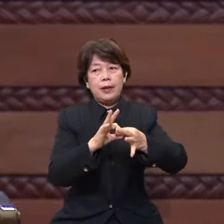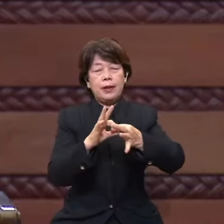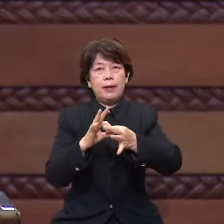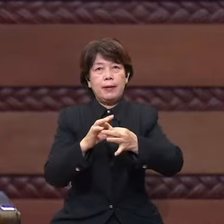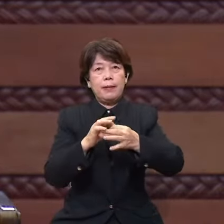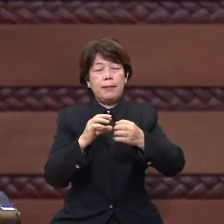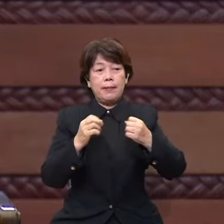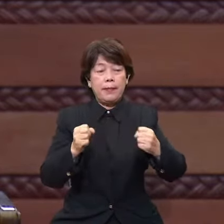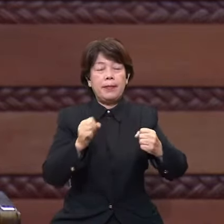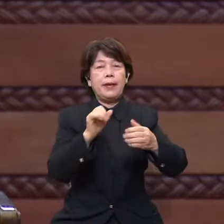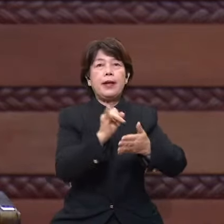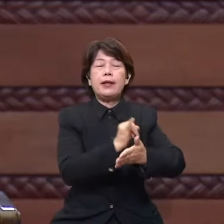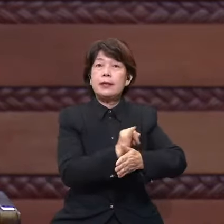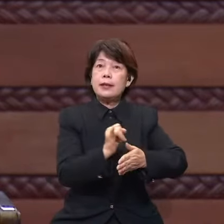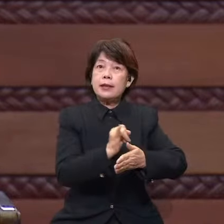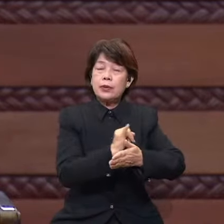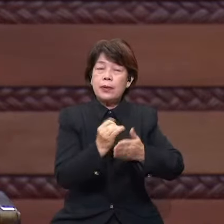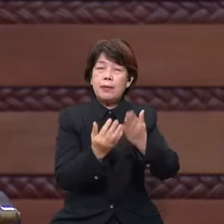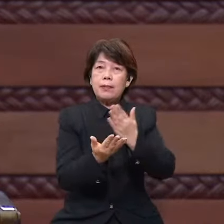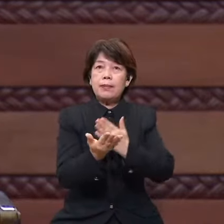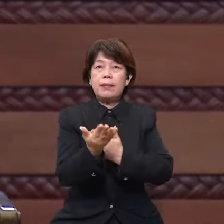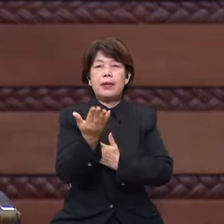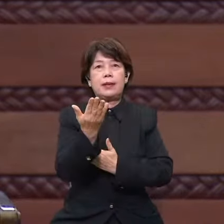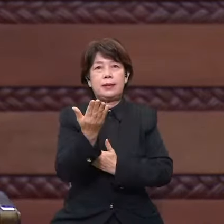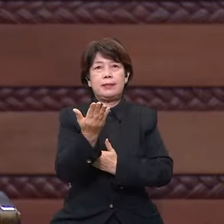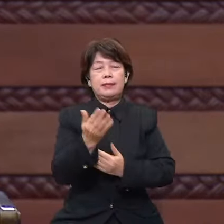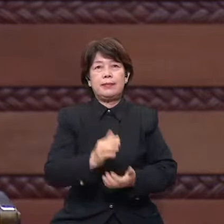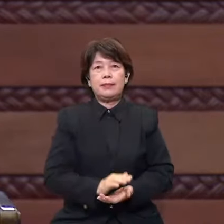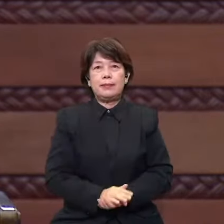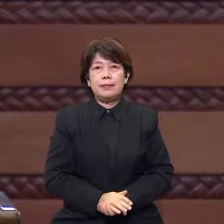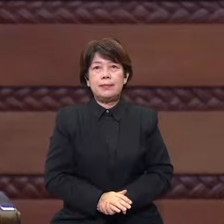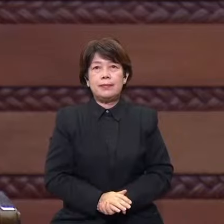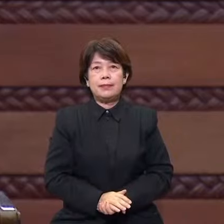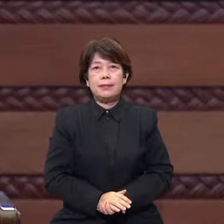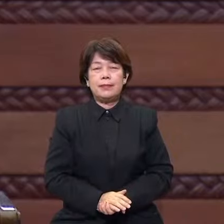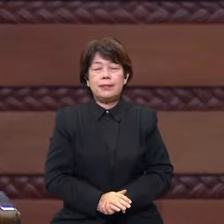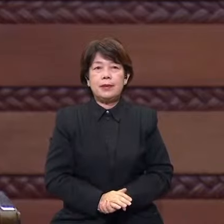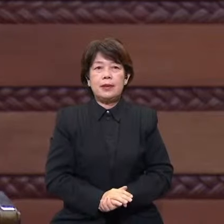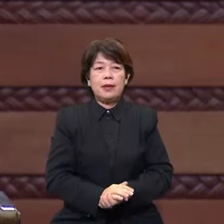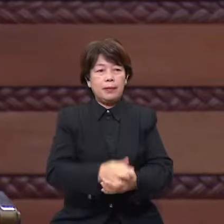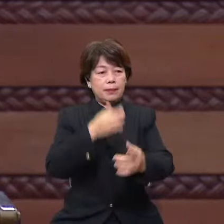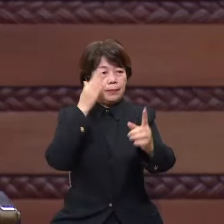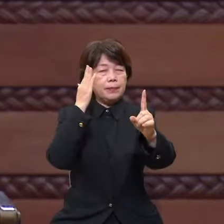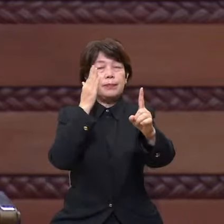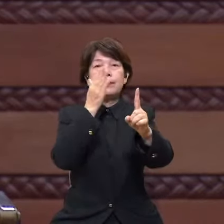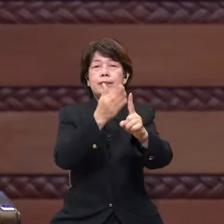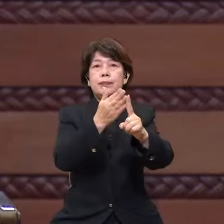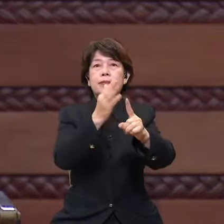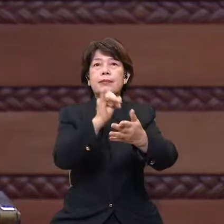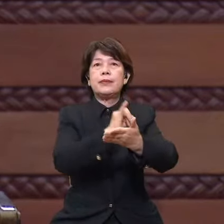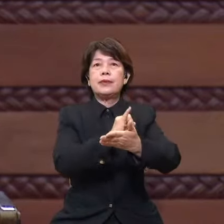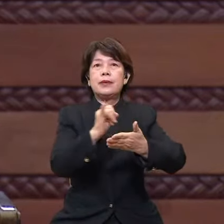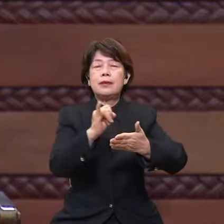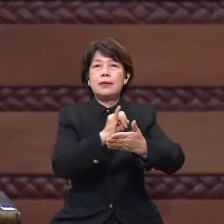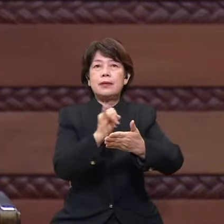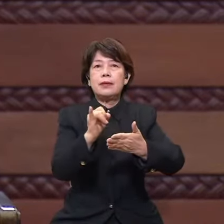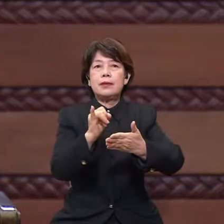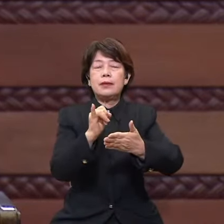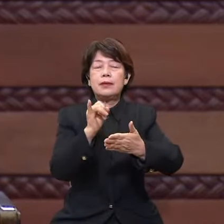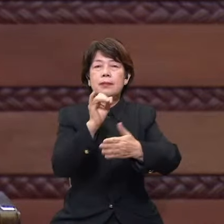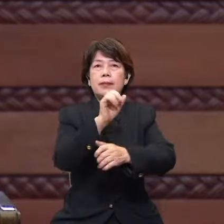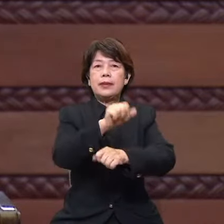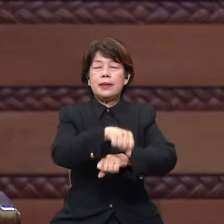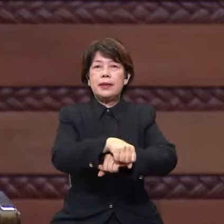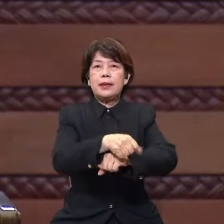pemain industri bagi menantangkan hala tuju industri serta mengadasi